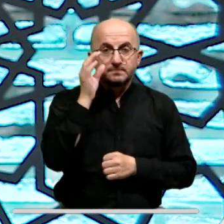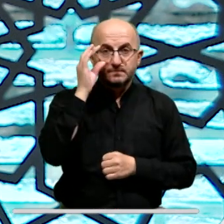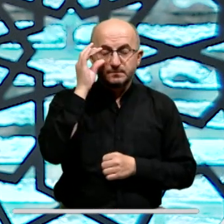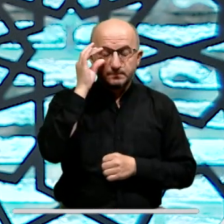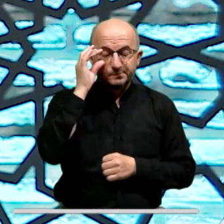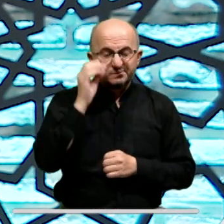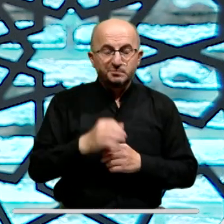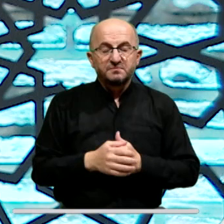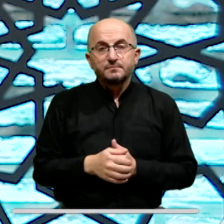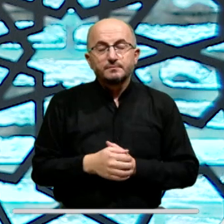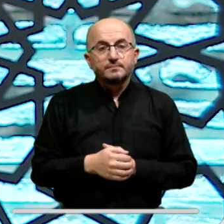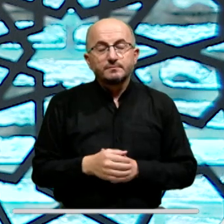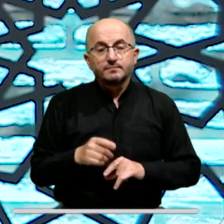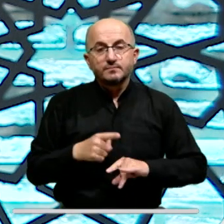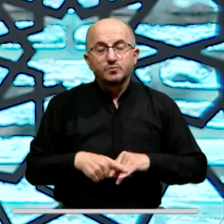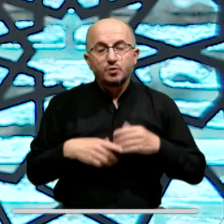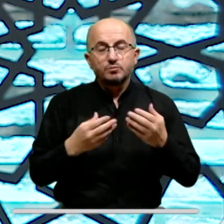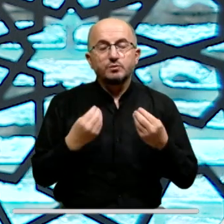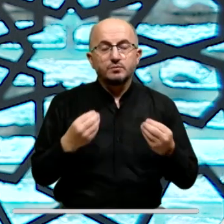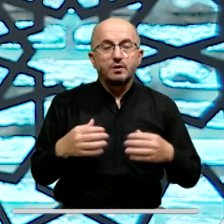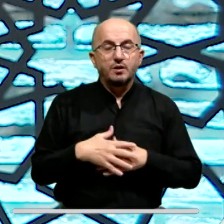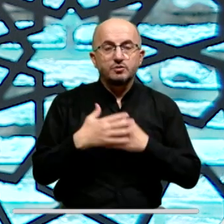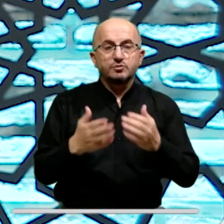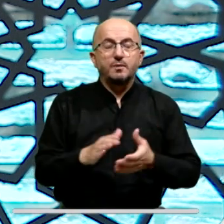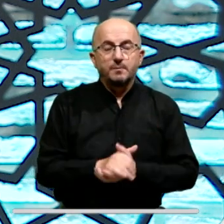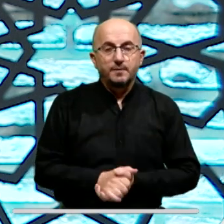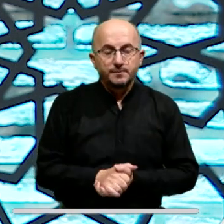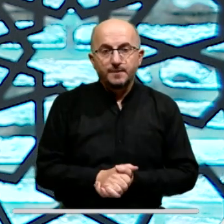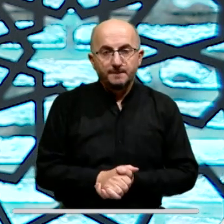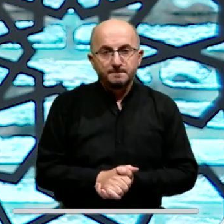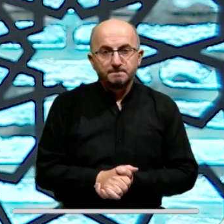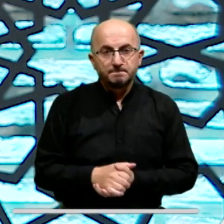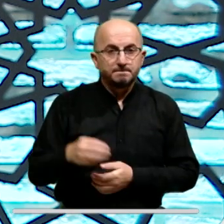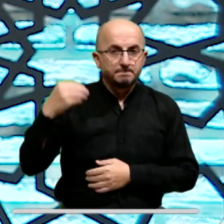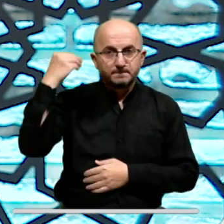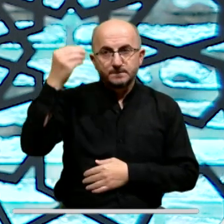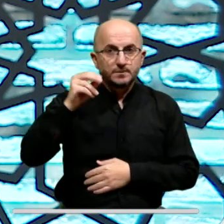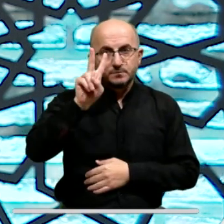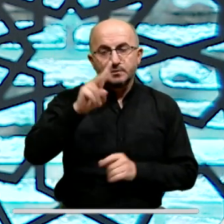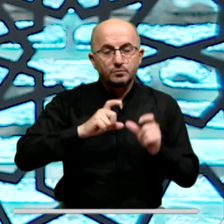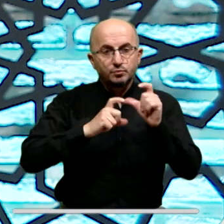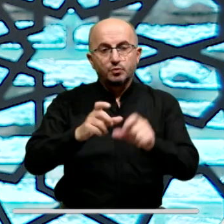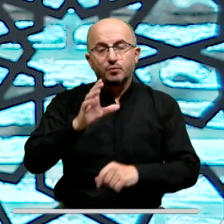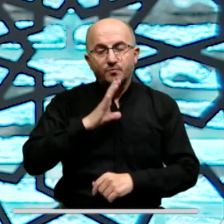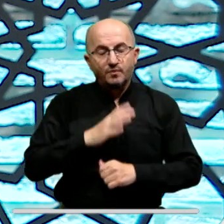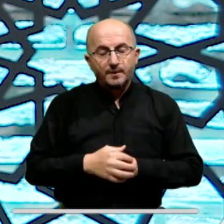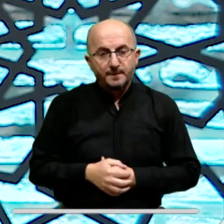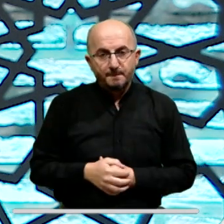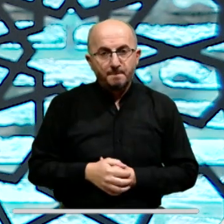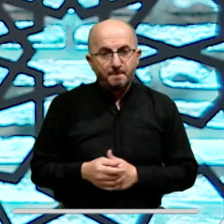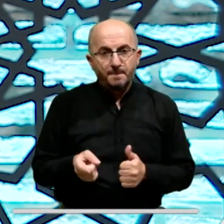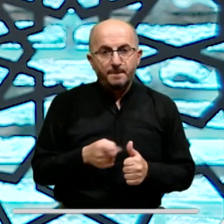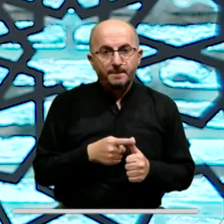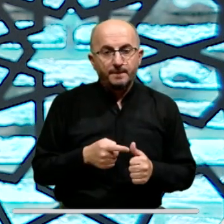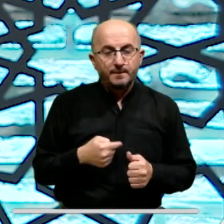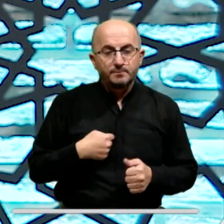attığımızda. Hoş geldiniz. Hoş bulduk. İyi akşamlar hocam. İyi akşamlar. Hocama iki sorum var. Buyurun. Birisi